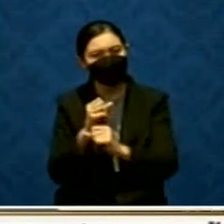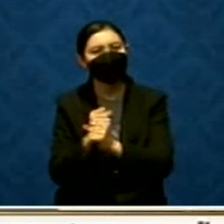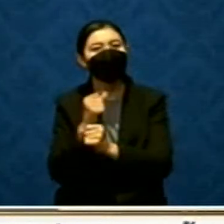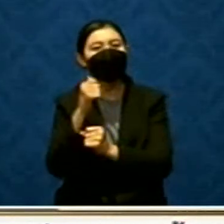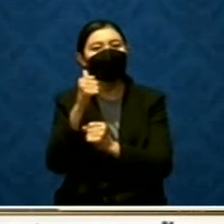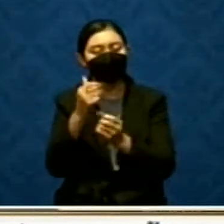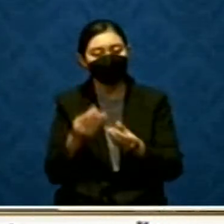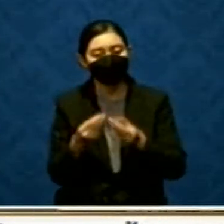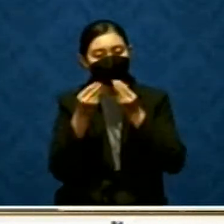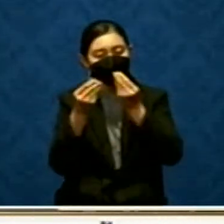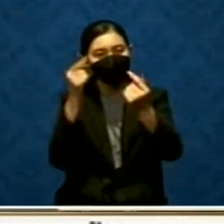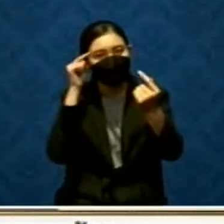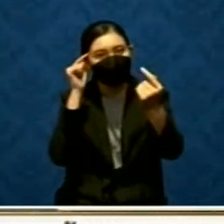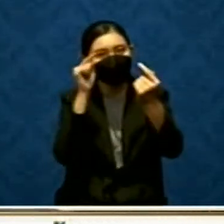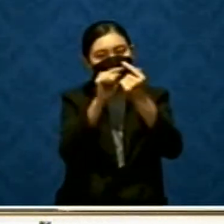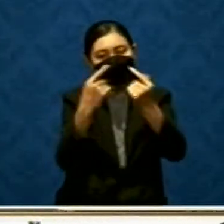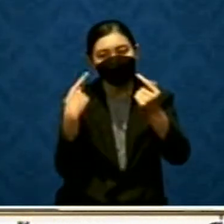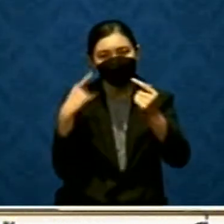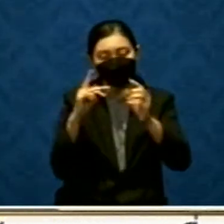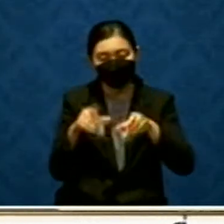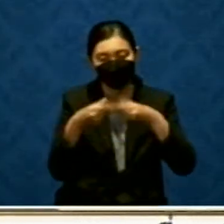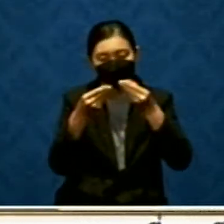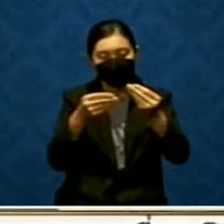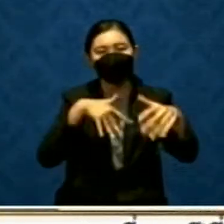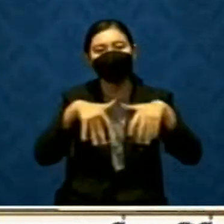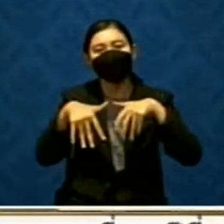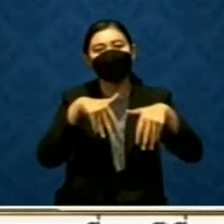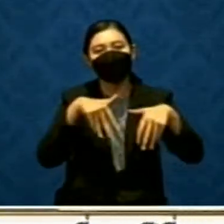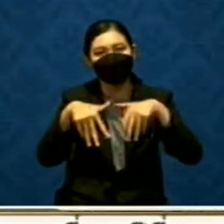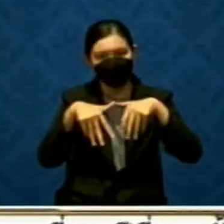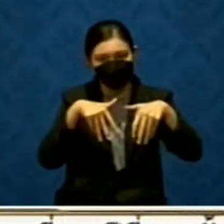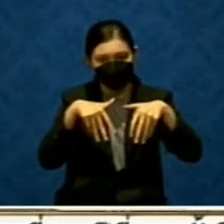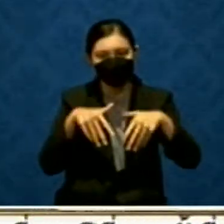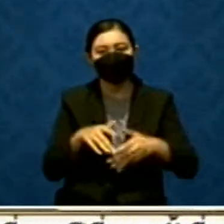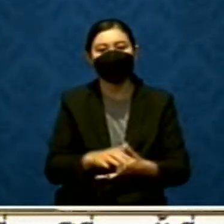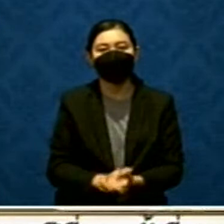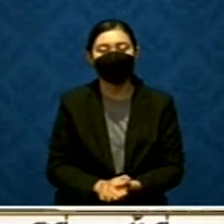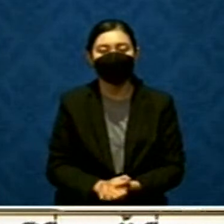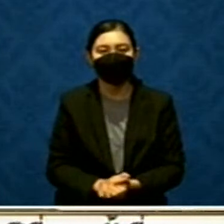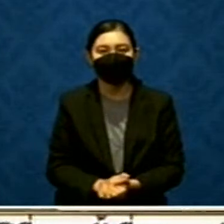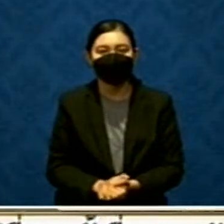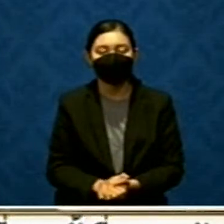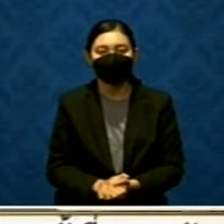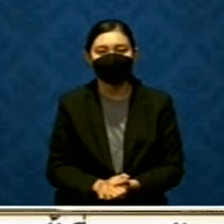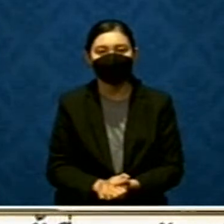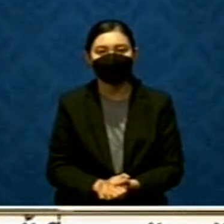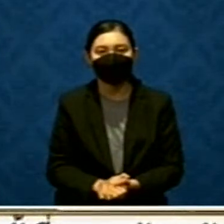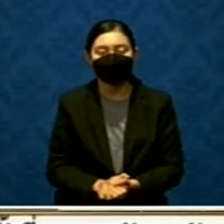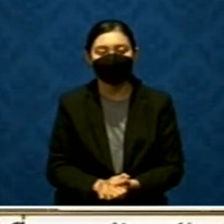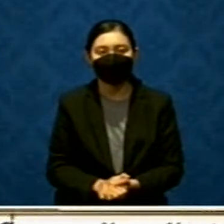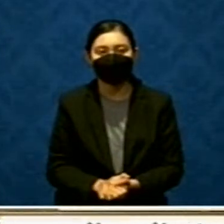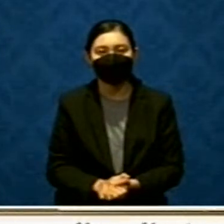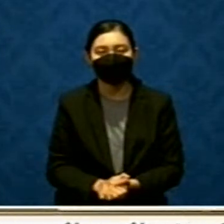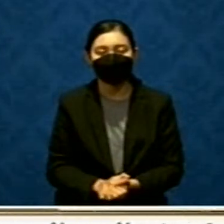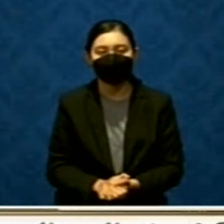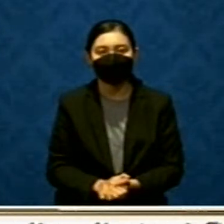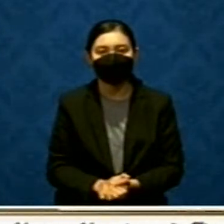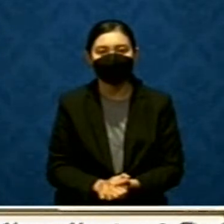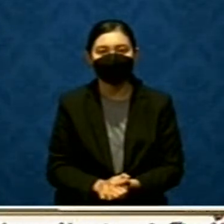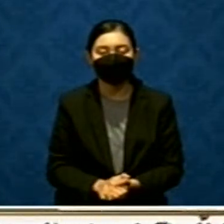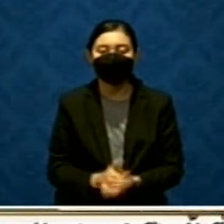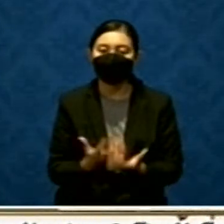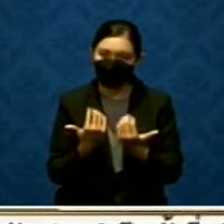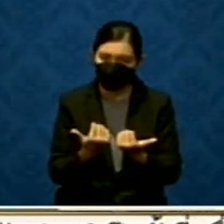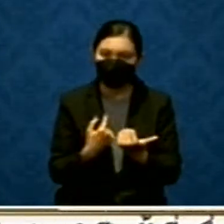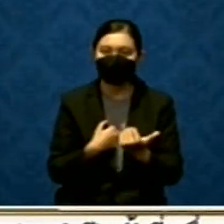ทยนะครับเกิดต่อพี่น้องประชาชนซึ่งเรื่องนี้นะครับจริงๆเนี่ยนะครับเราเคยทำพรีเซนเท